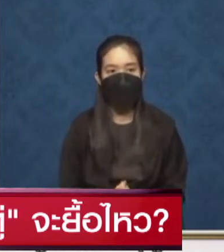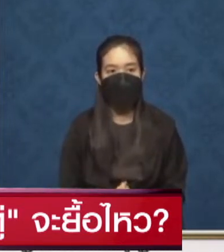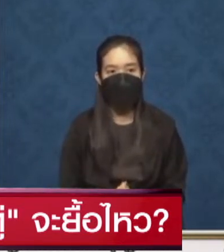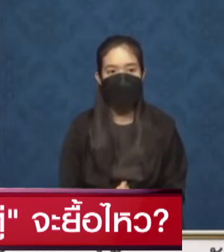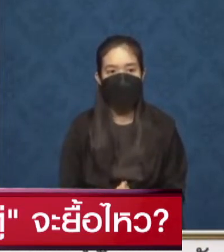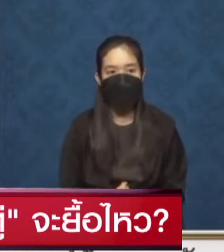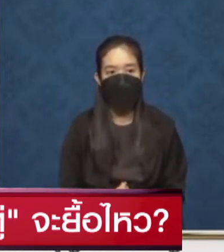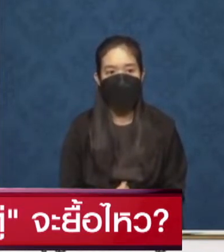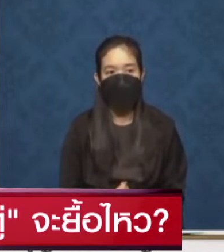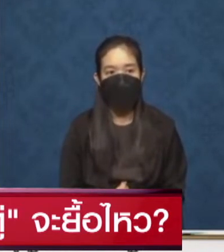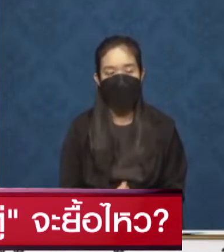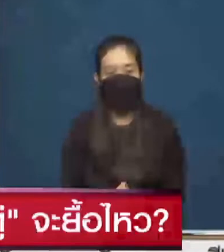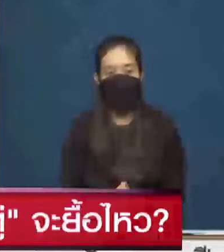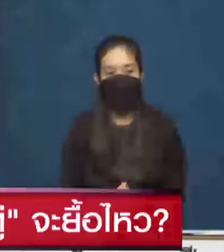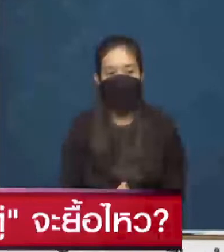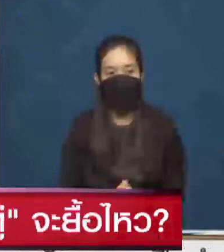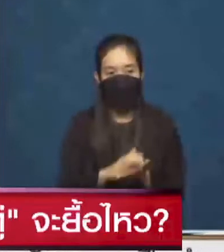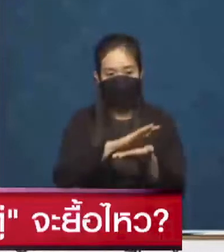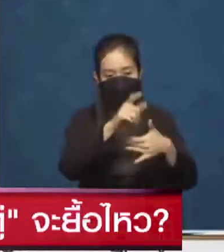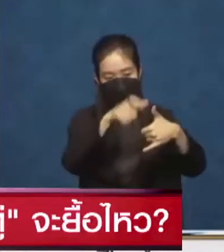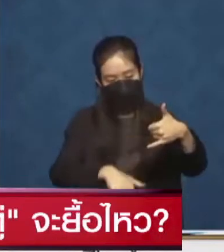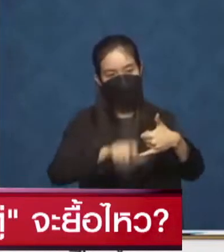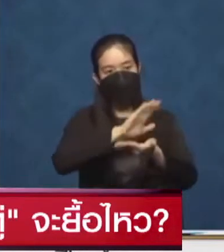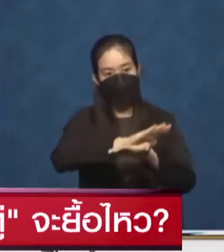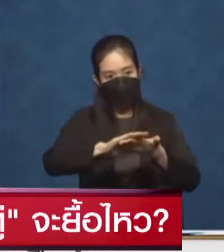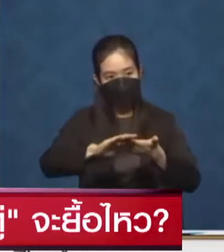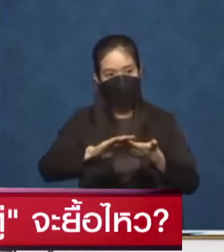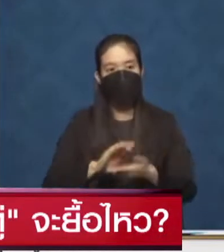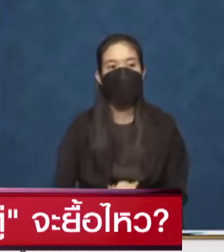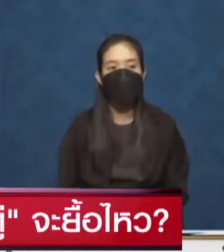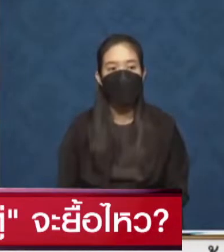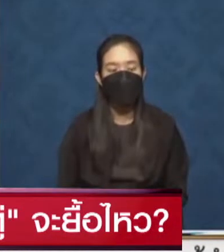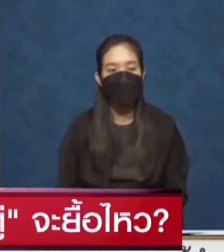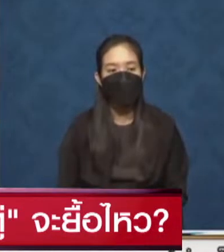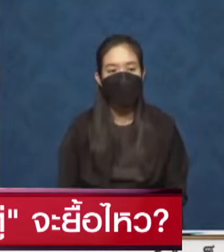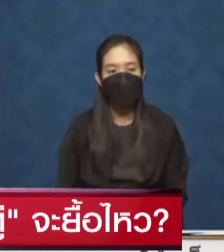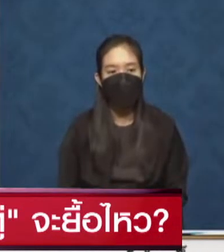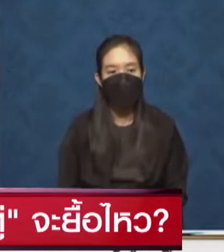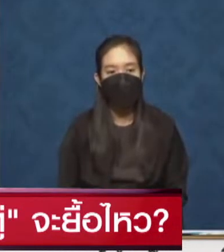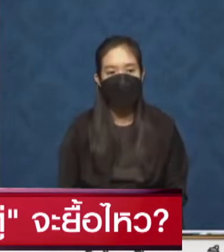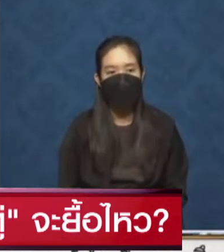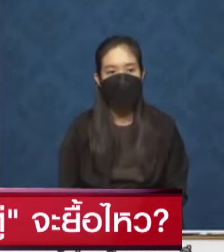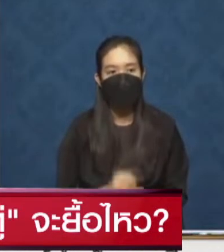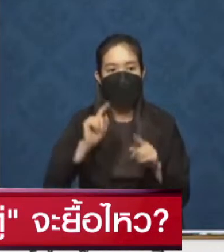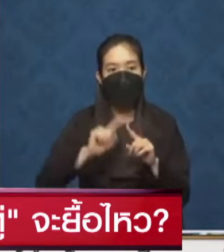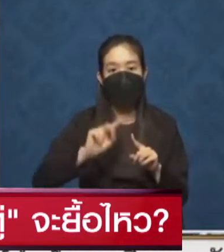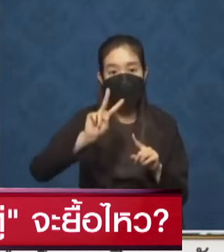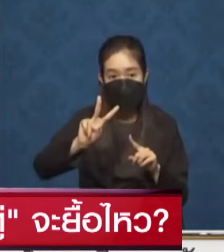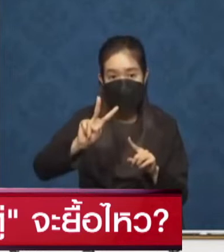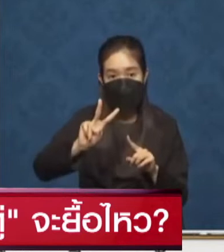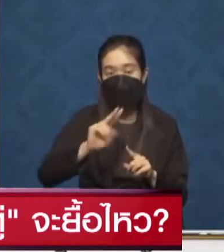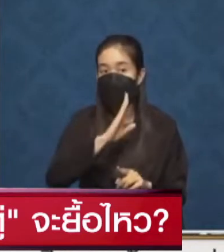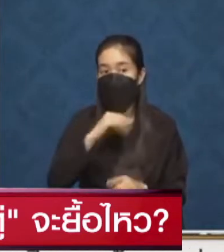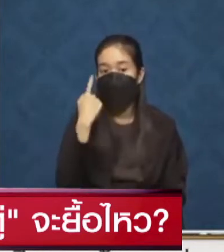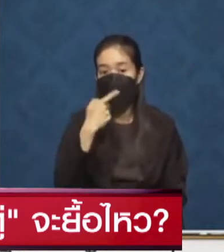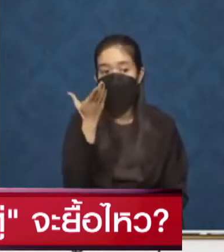อย่าจริยธรรมตกต่ำให้มันมากนัก ท่านด้วยครับ ประการที่สองครับการขอนับองค์ประชุ